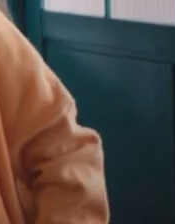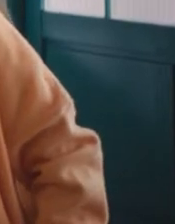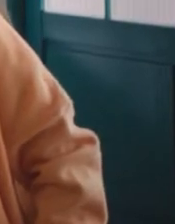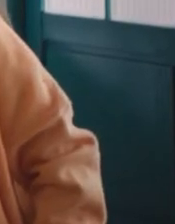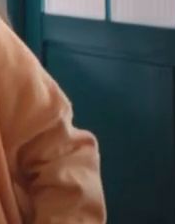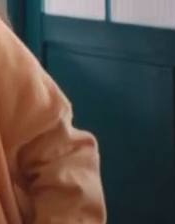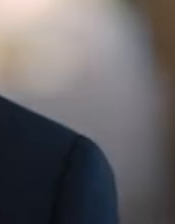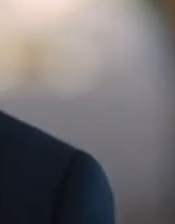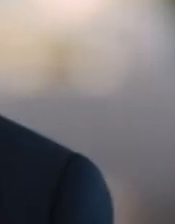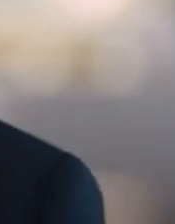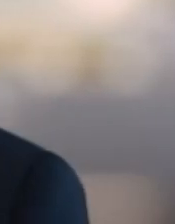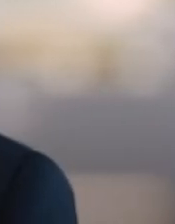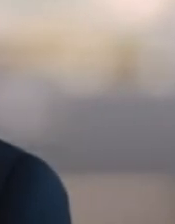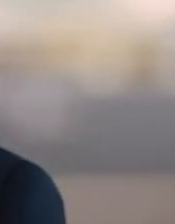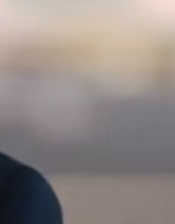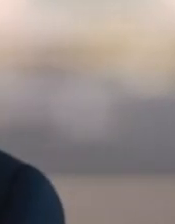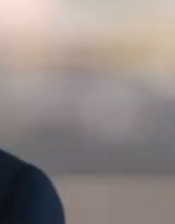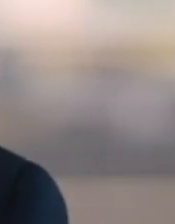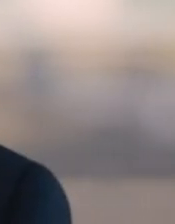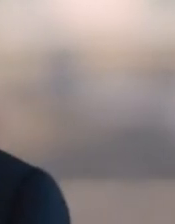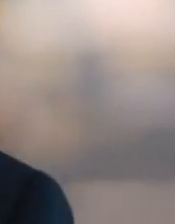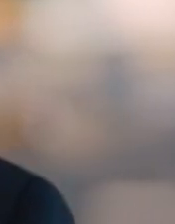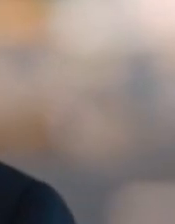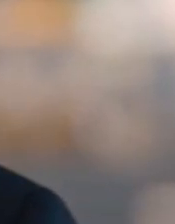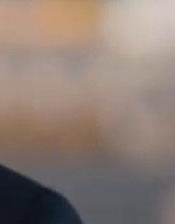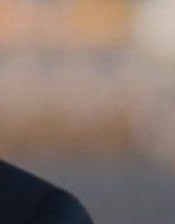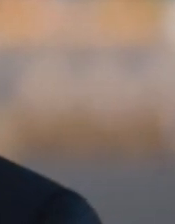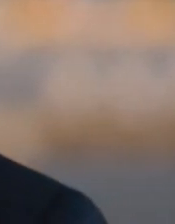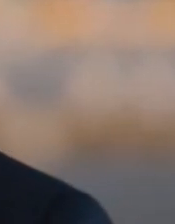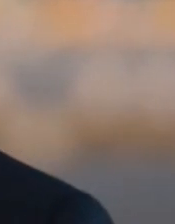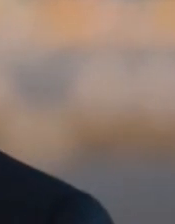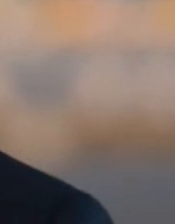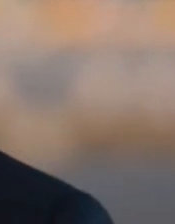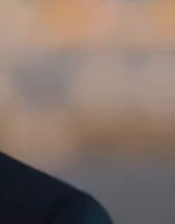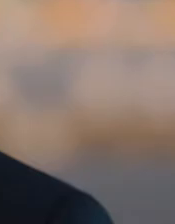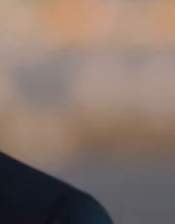개인정보 우리 털리지 말자.